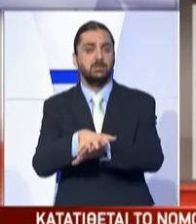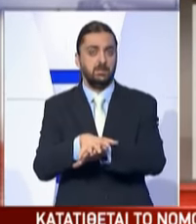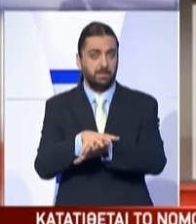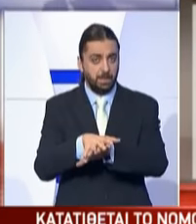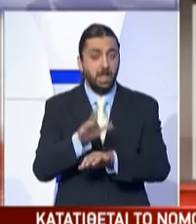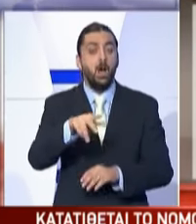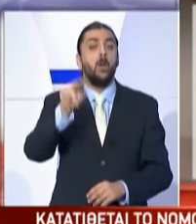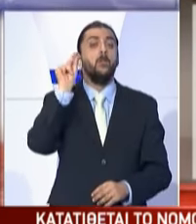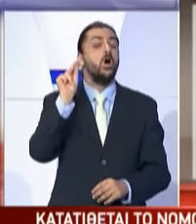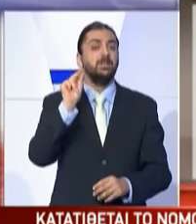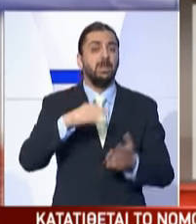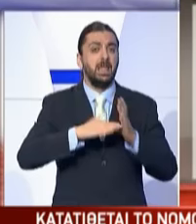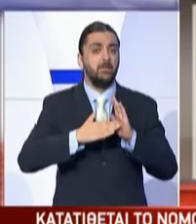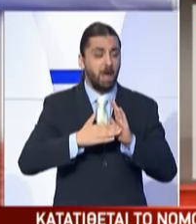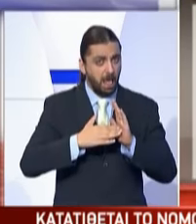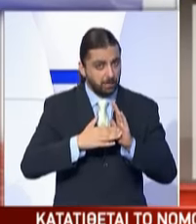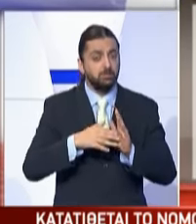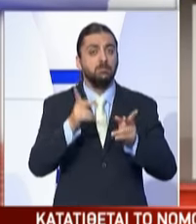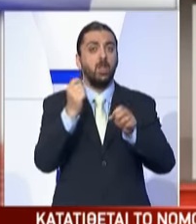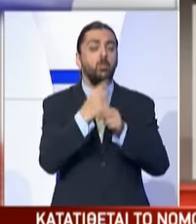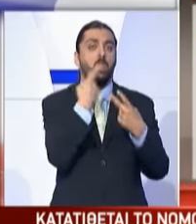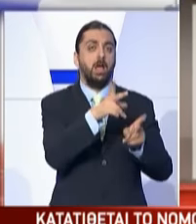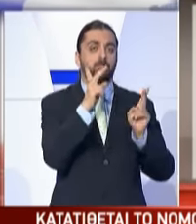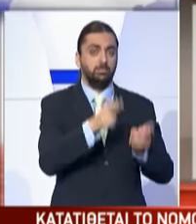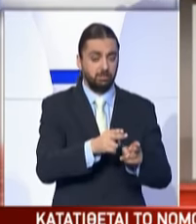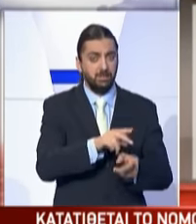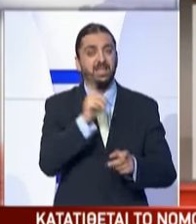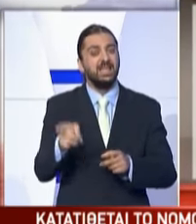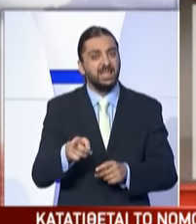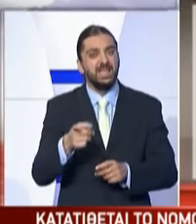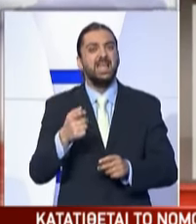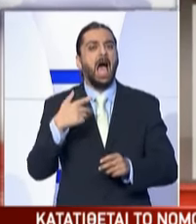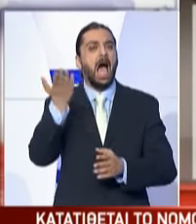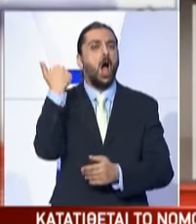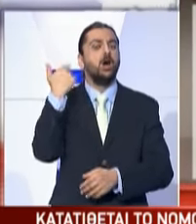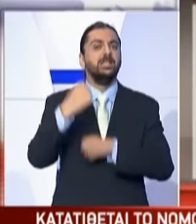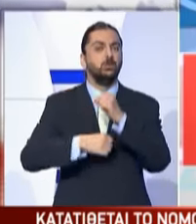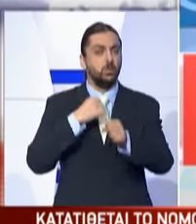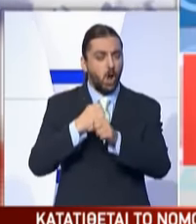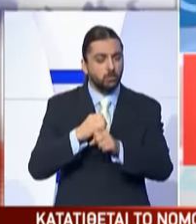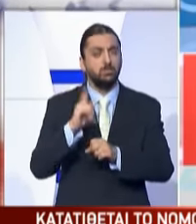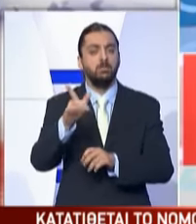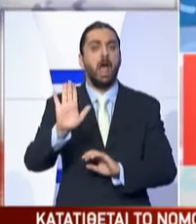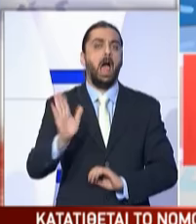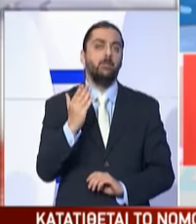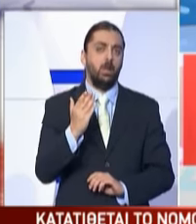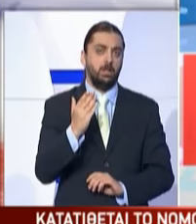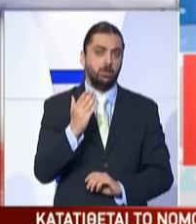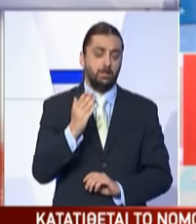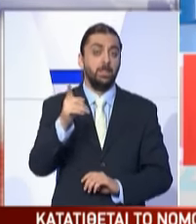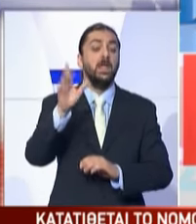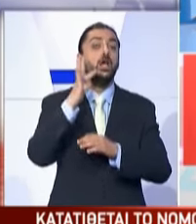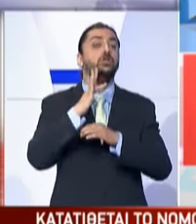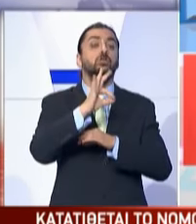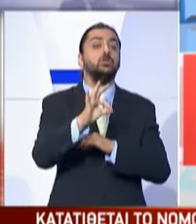σε διαθεσιμότητα, ενώ οι υπάλληλοι με συμβάσεις αορίστου χρόνου σε νομικά πρόσωπα ιδιωτικού δικαίου θα απολύονται. Ο στόχος καθαρά είναι πώς